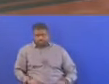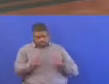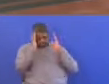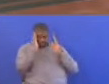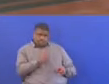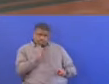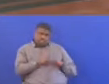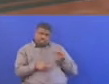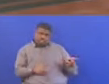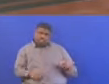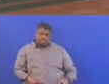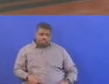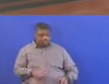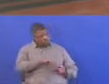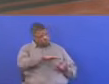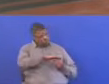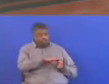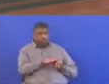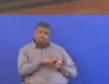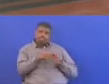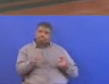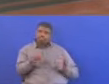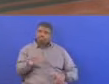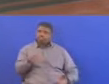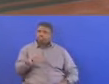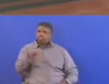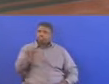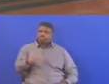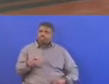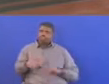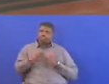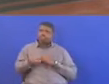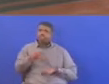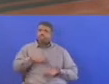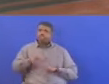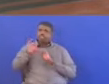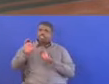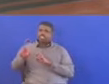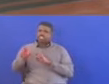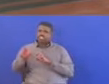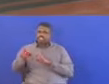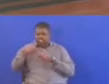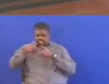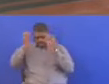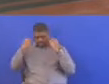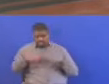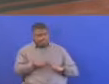Mheshimiwa Spika, nitumie basi fursa hii kuvipongeza vilabu vyetu